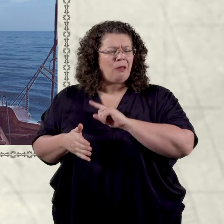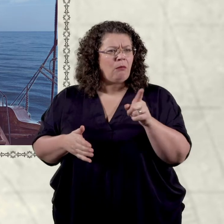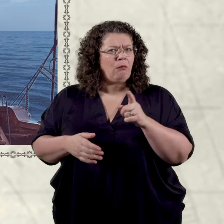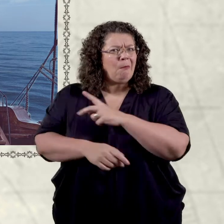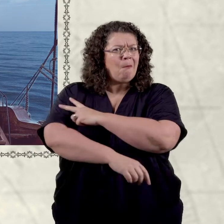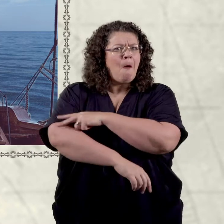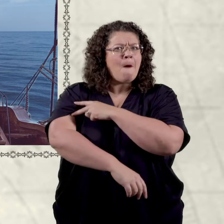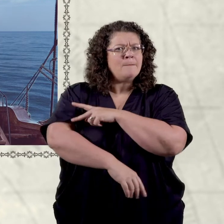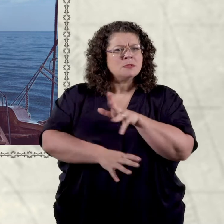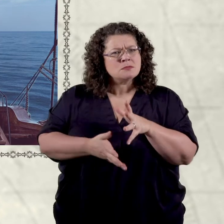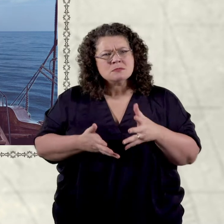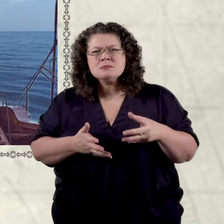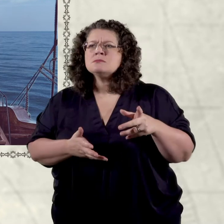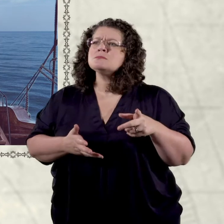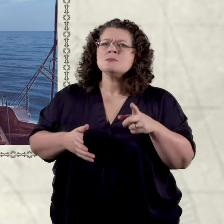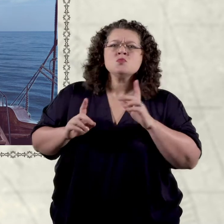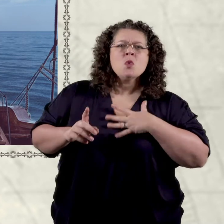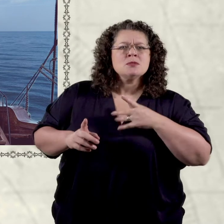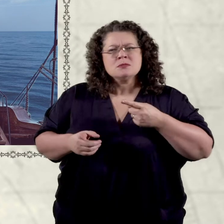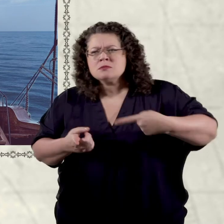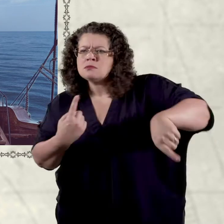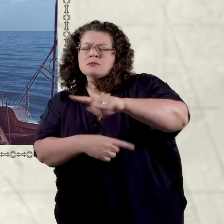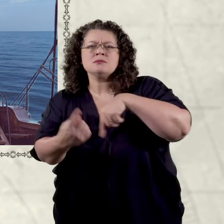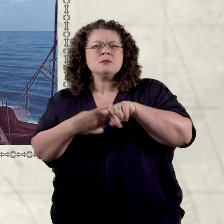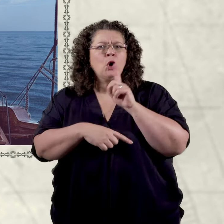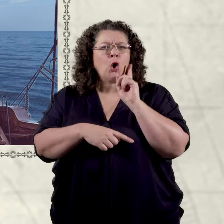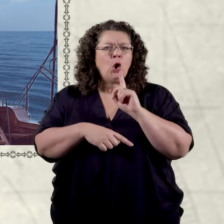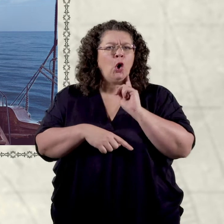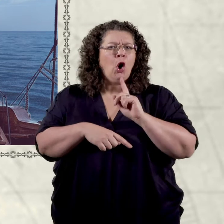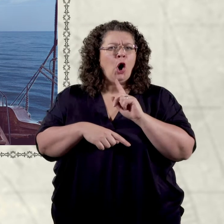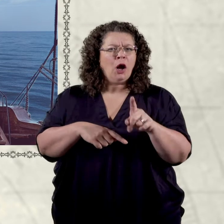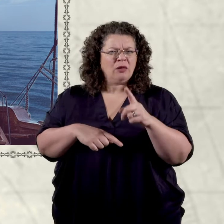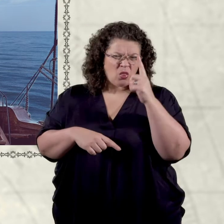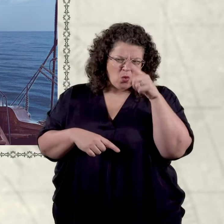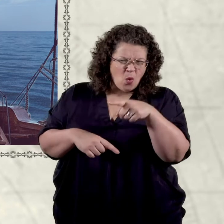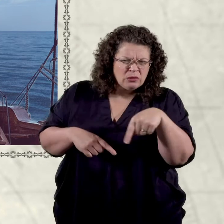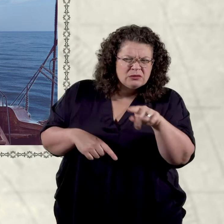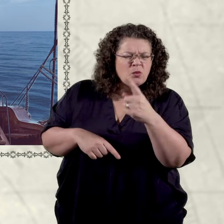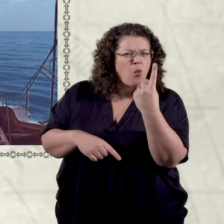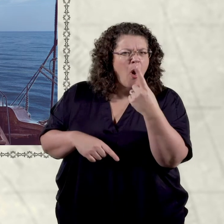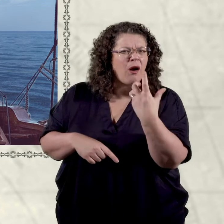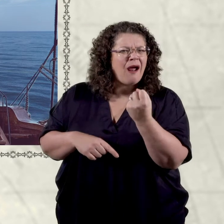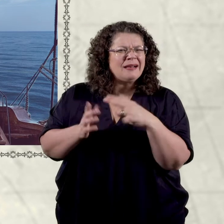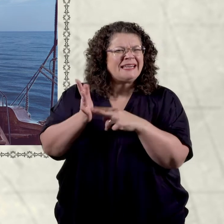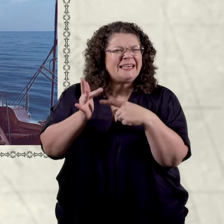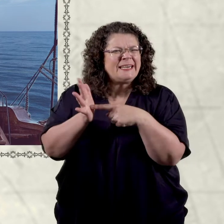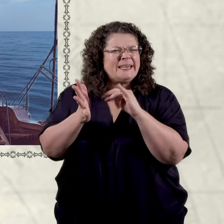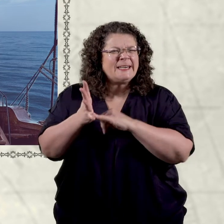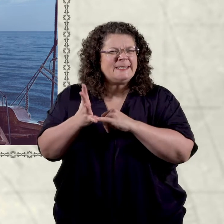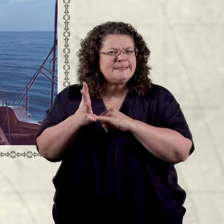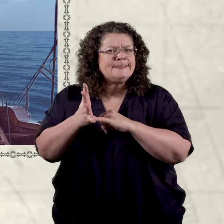i'r capten alw'r merched i gyd at ei gilydd, achos oedd o'n meddwl bod o leia un ohonyn nhw efo llai